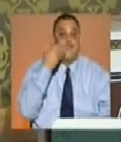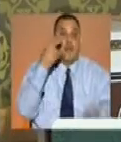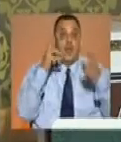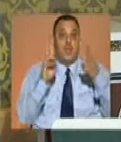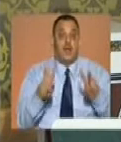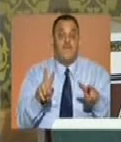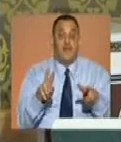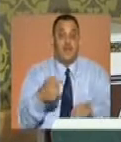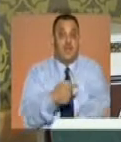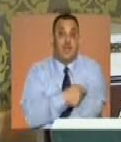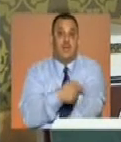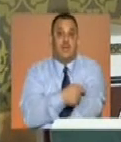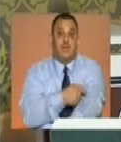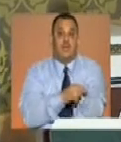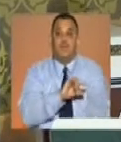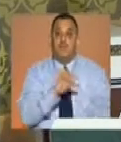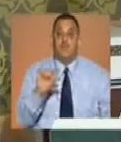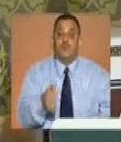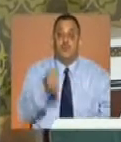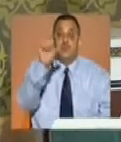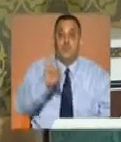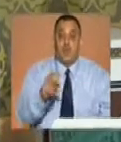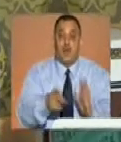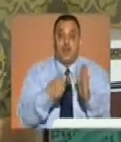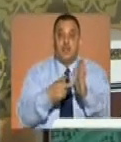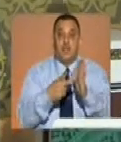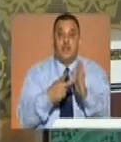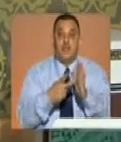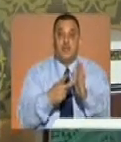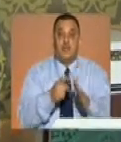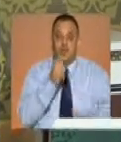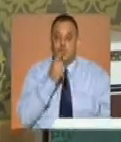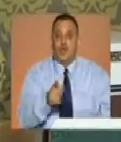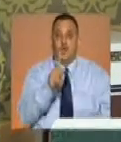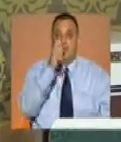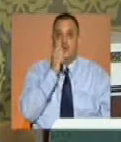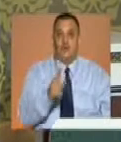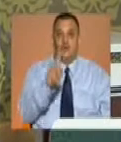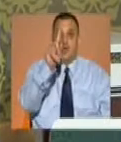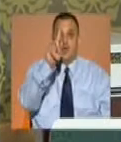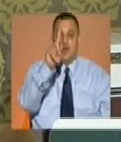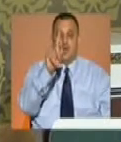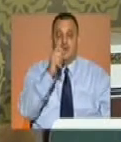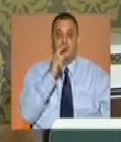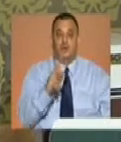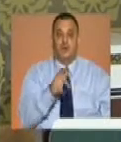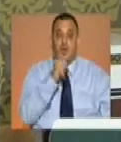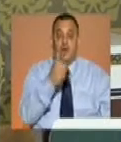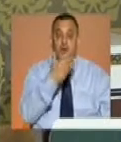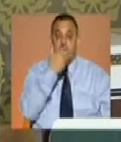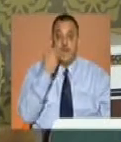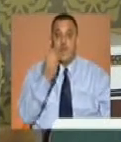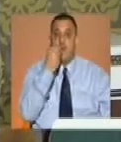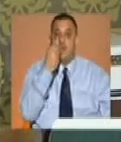يعتبر رمضان صحيح ام الاعادة؟ طيب أختي نعيمة أبشر. لها مدة طويلة، هل فقط أصوم أم